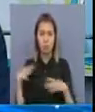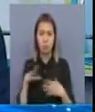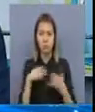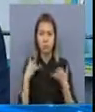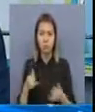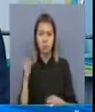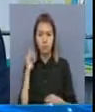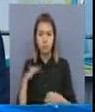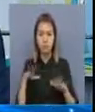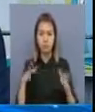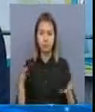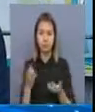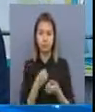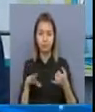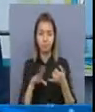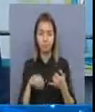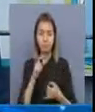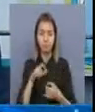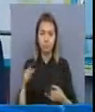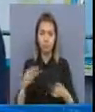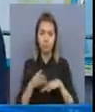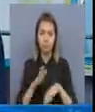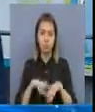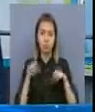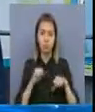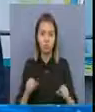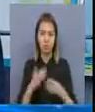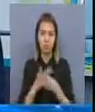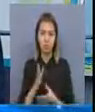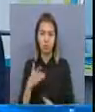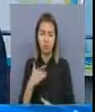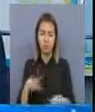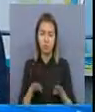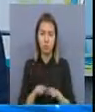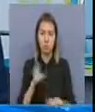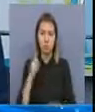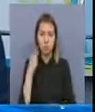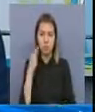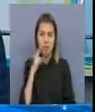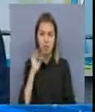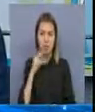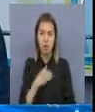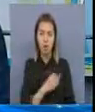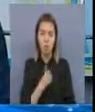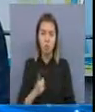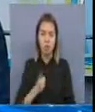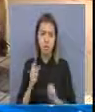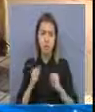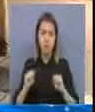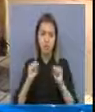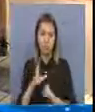Бүгін ұстазымның орнын басып, жерлестерімді ауыр атлетикаға баулып жүрмін. Мен де Асқар аға сияқты шебер спортшылар шығарсам